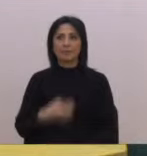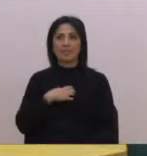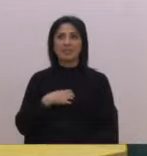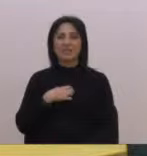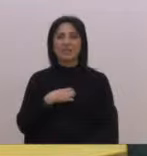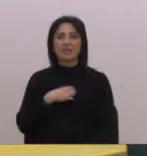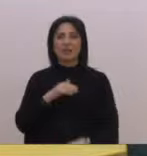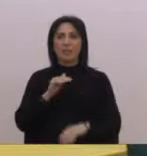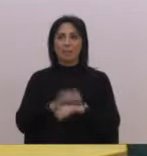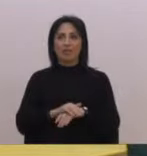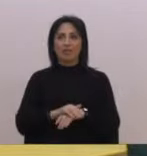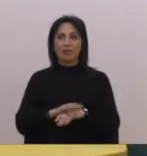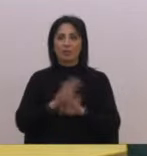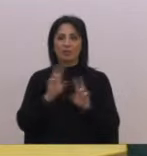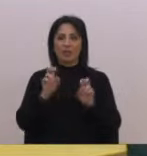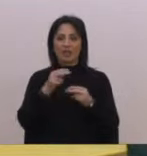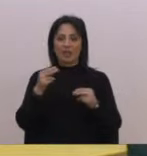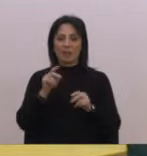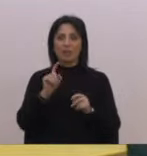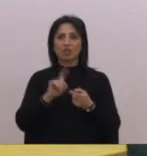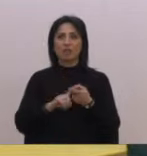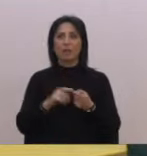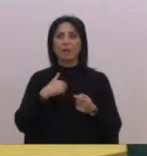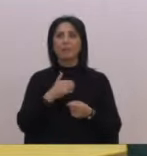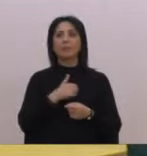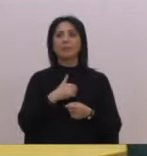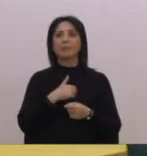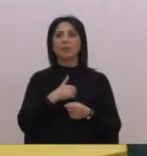ძირითადად ფაქტიურად მე ყველა თემას შევეხე. მე მინდა